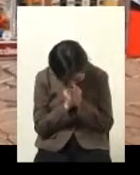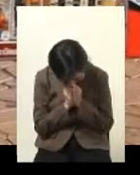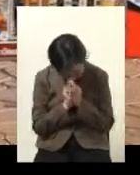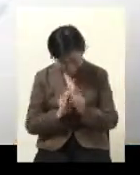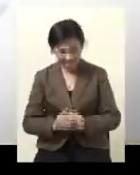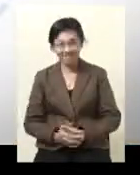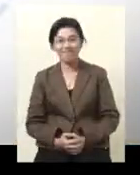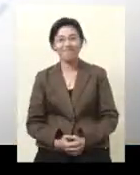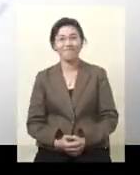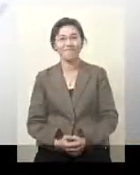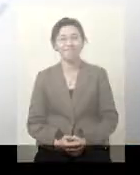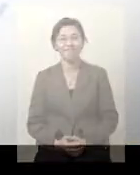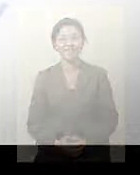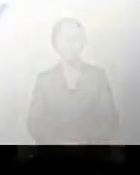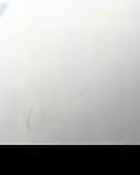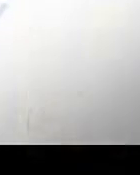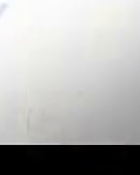ครับผม